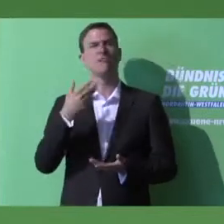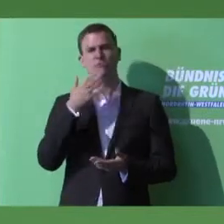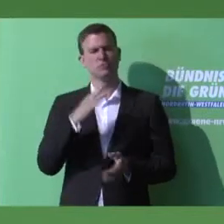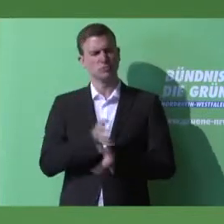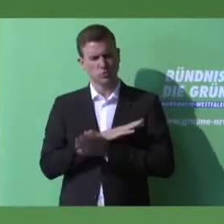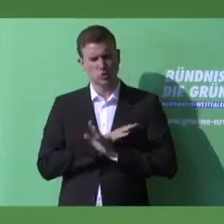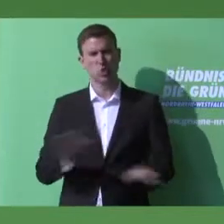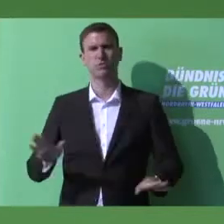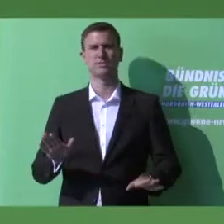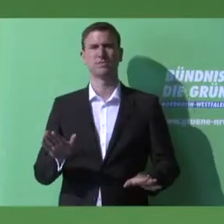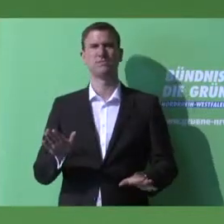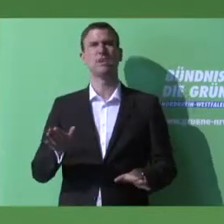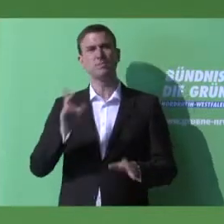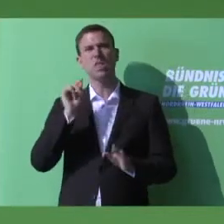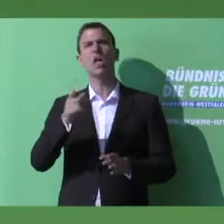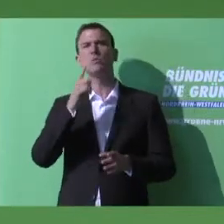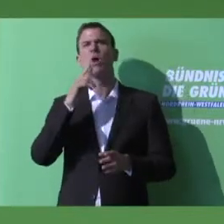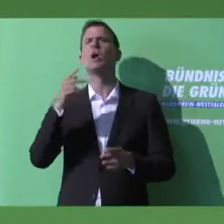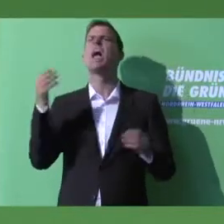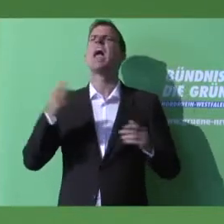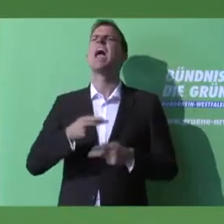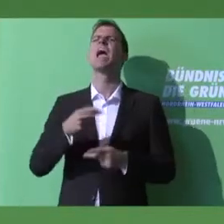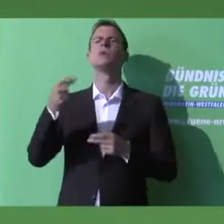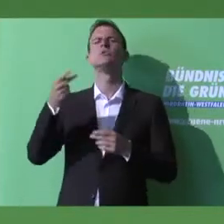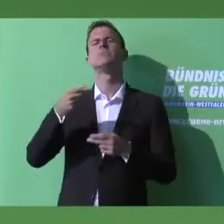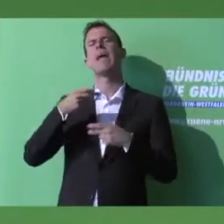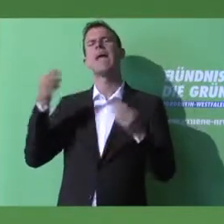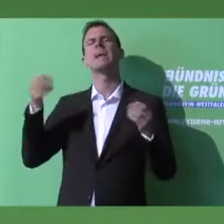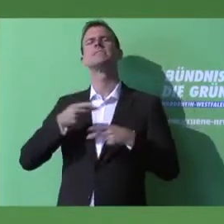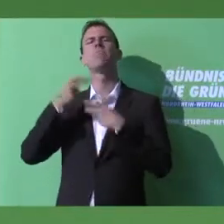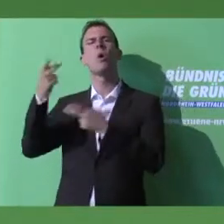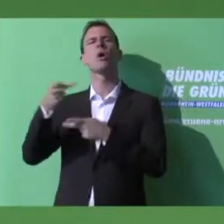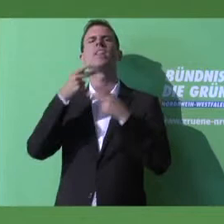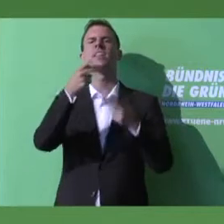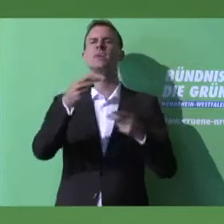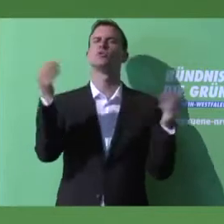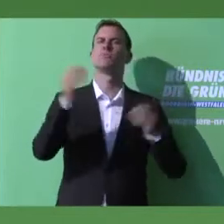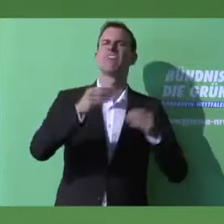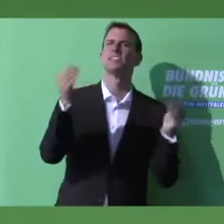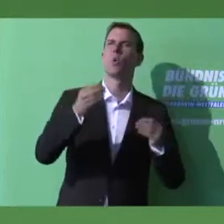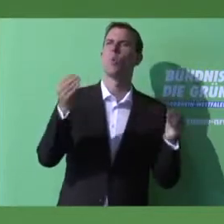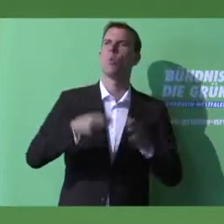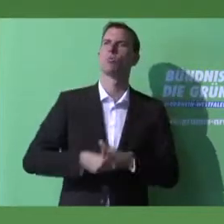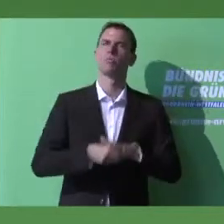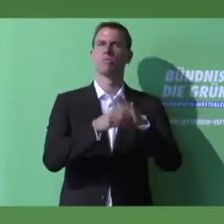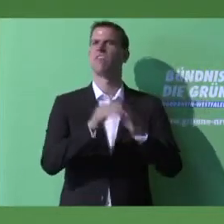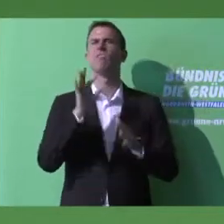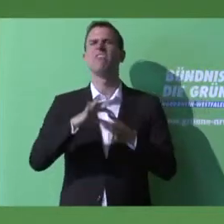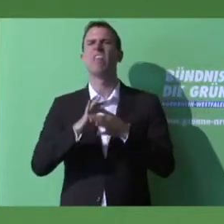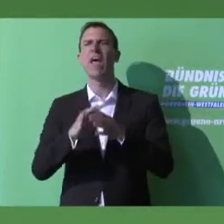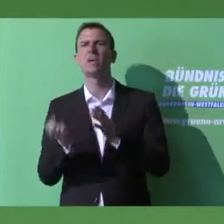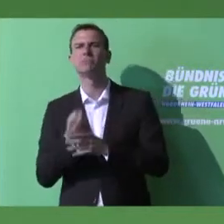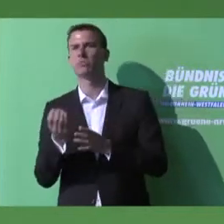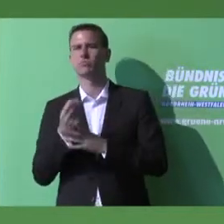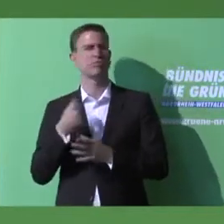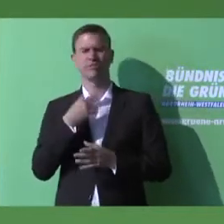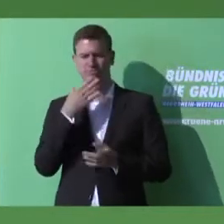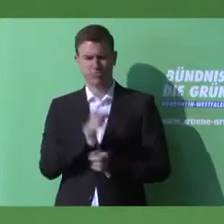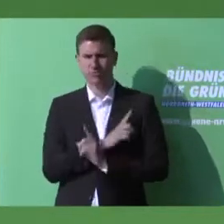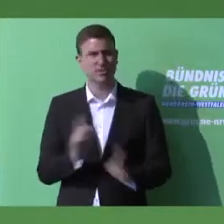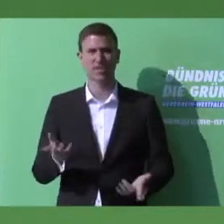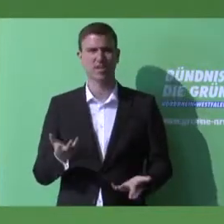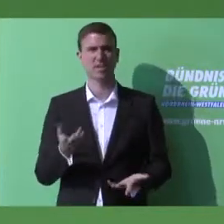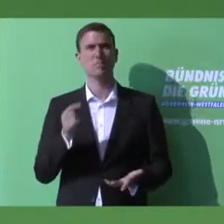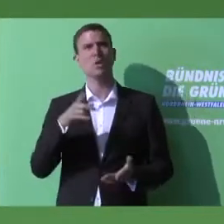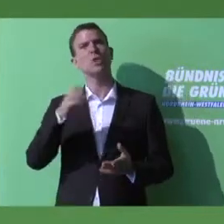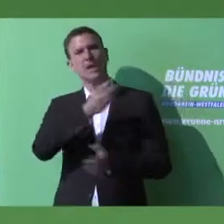wird mit den Exportsubventionen für diese Form von Fleischproduktion. Wir wollen, dass es endlich ein